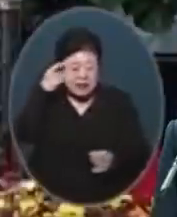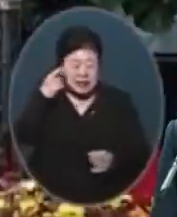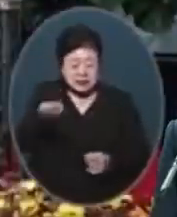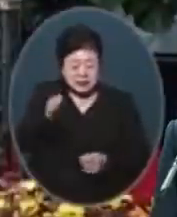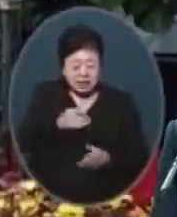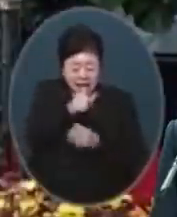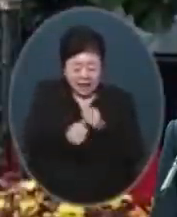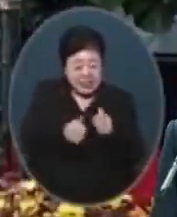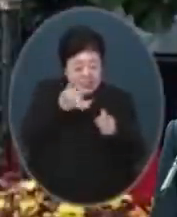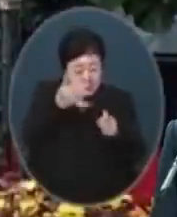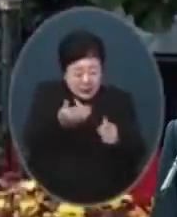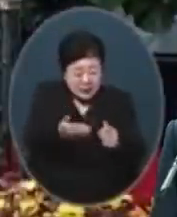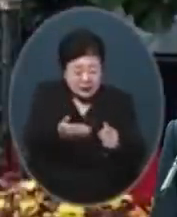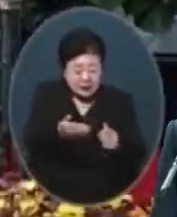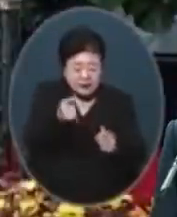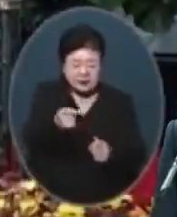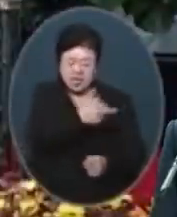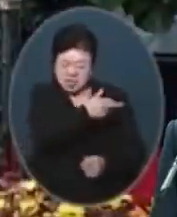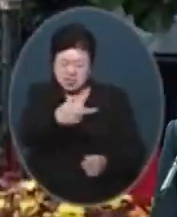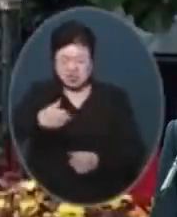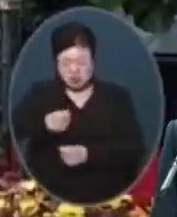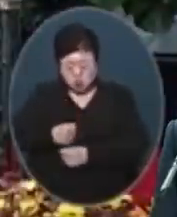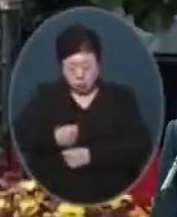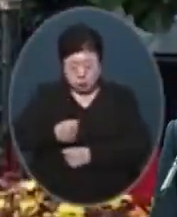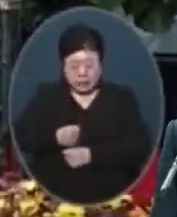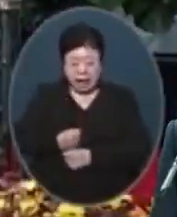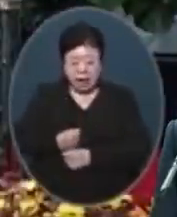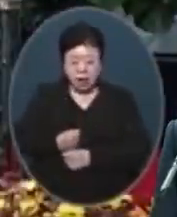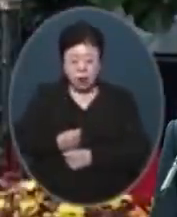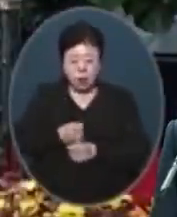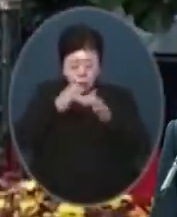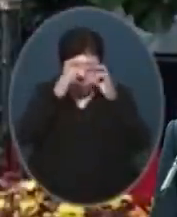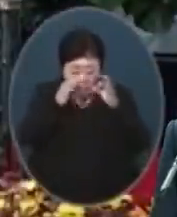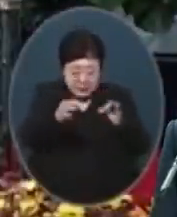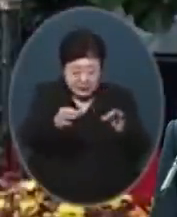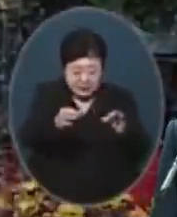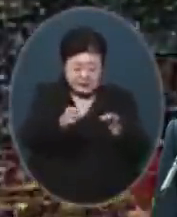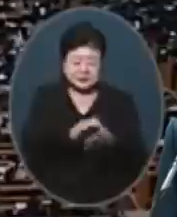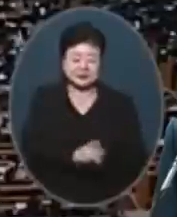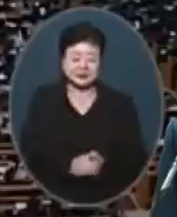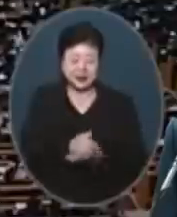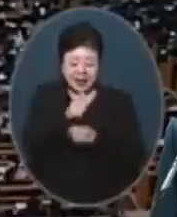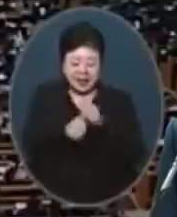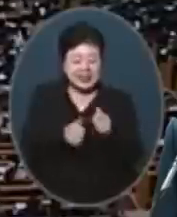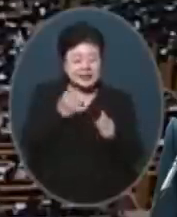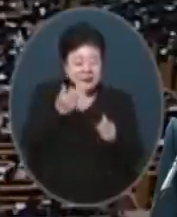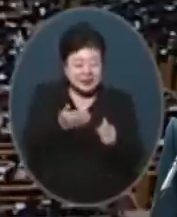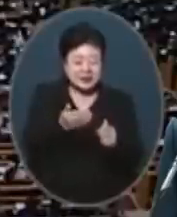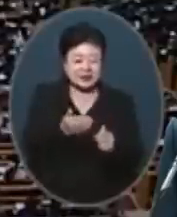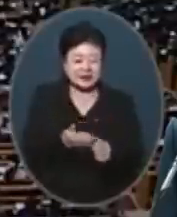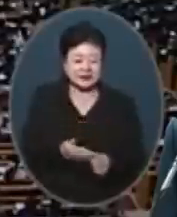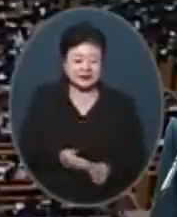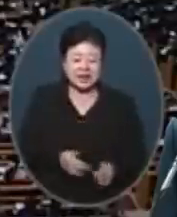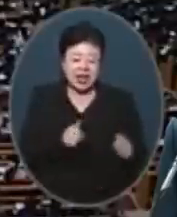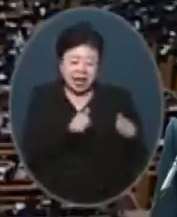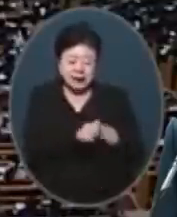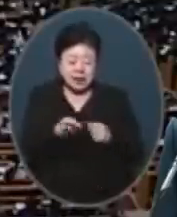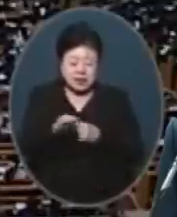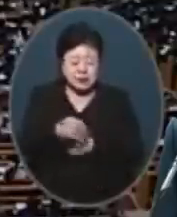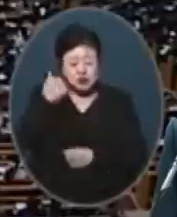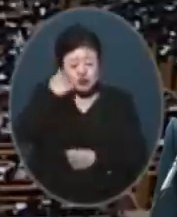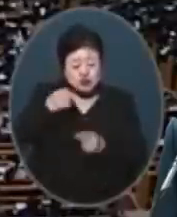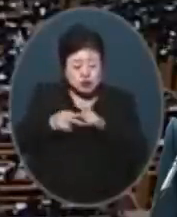생각했지만 하나님께서는 그를 큰 용사로 보셨던 것입니다. 하나님께서 함께 하시면